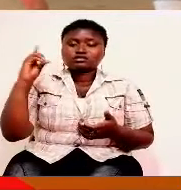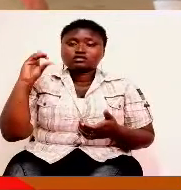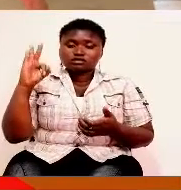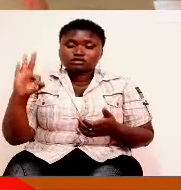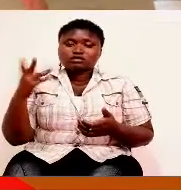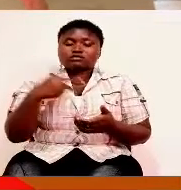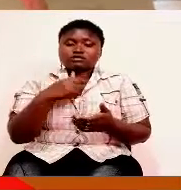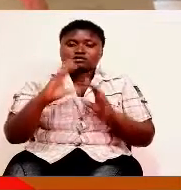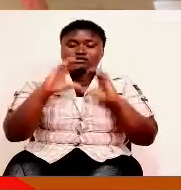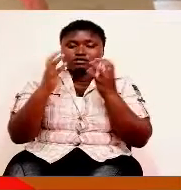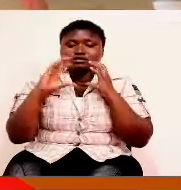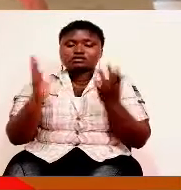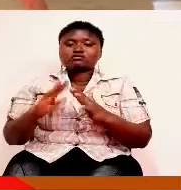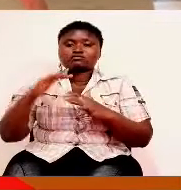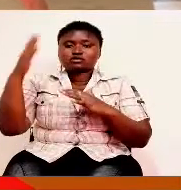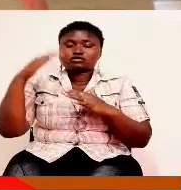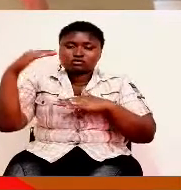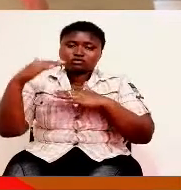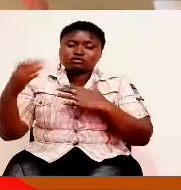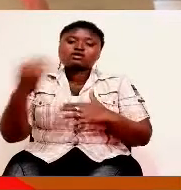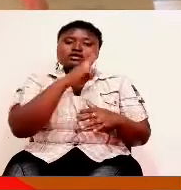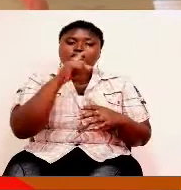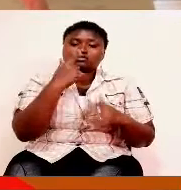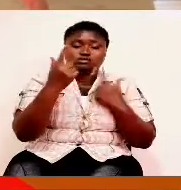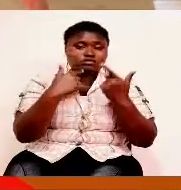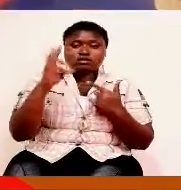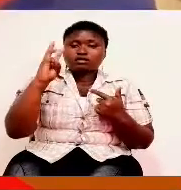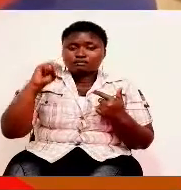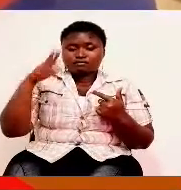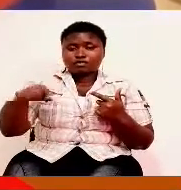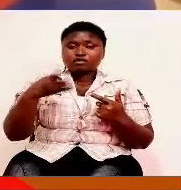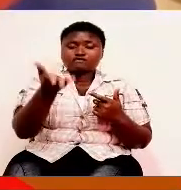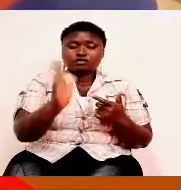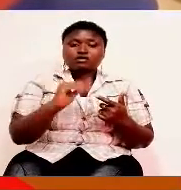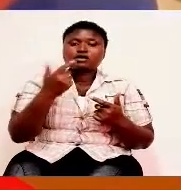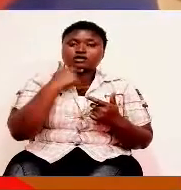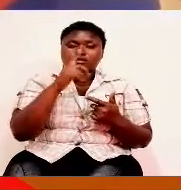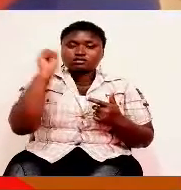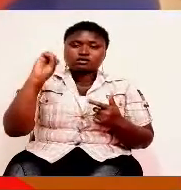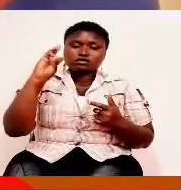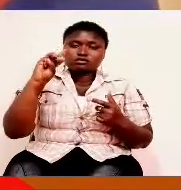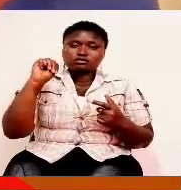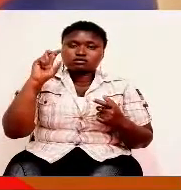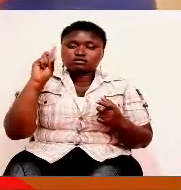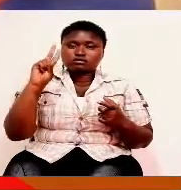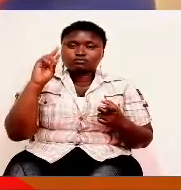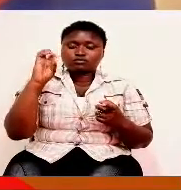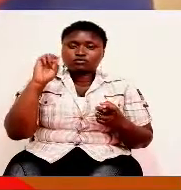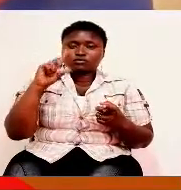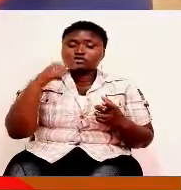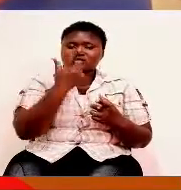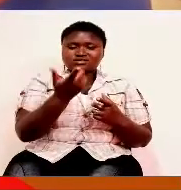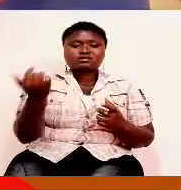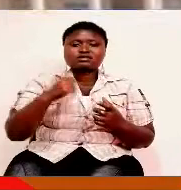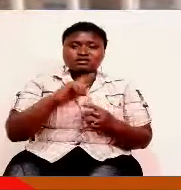irathi. Akiaria mubuge wa gicigo giki gia thufukia Samuel Gachobe neigete ati niahotete gwaka weru